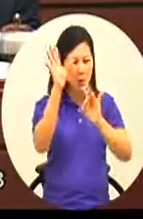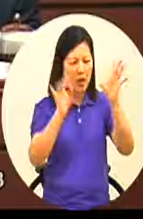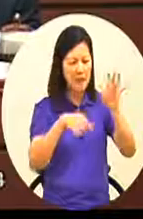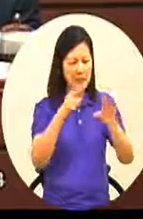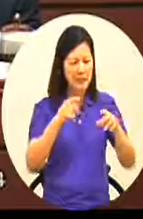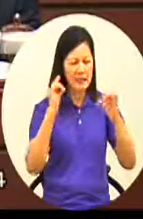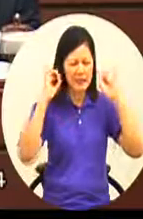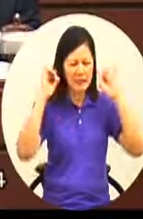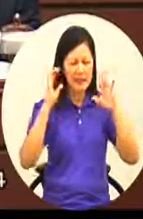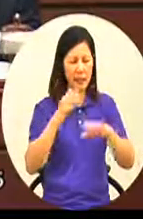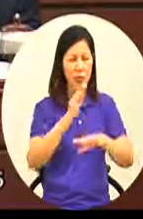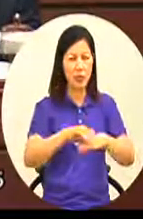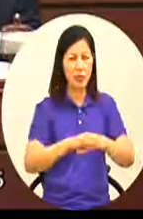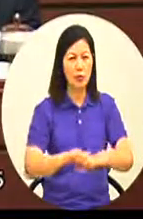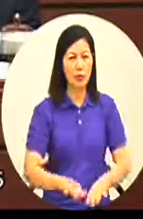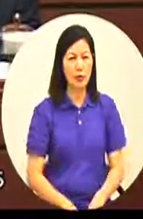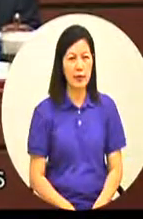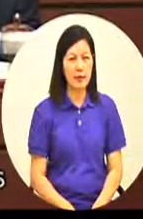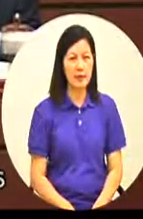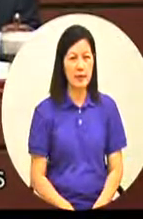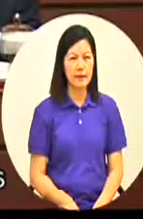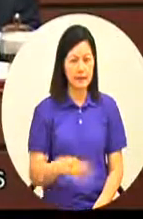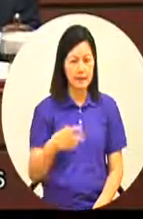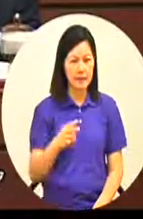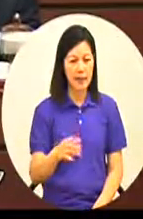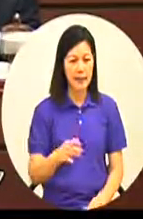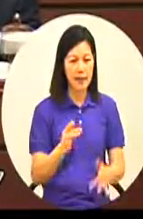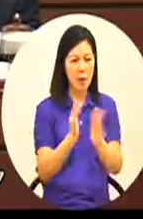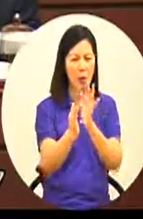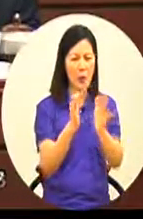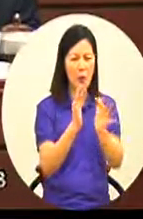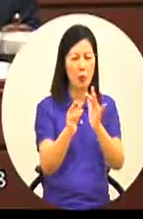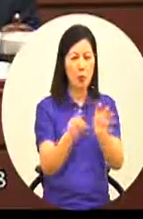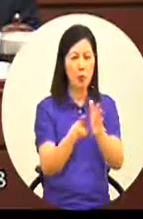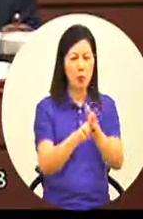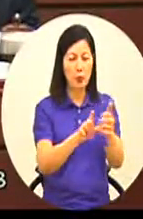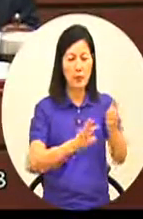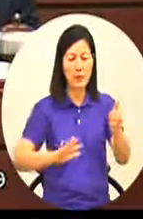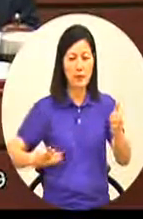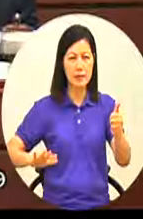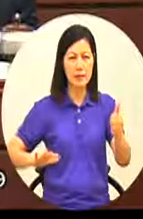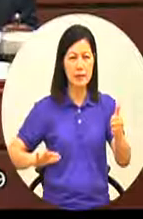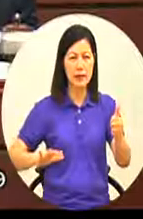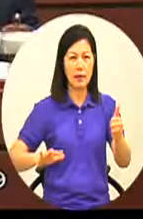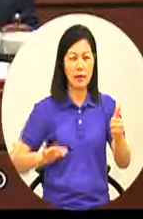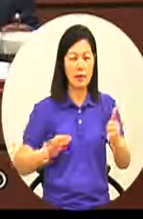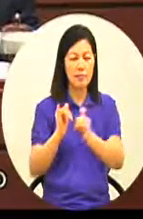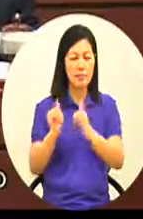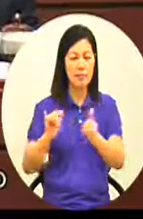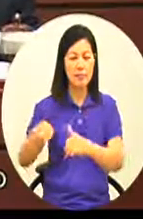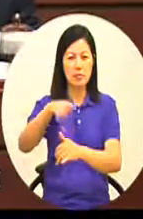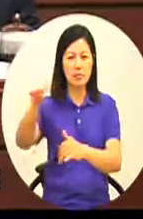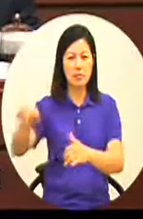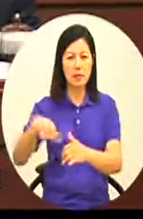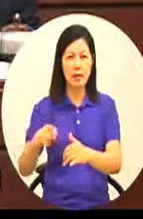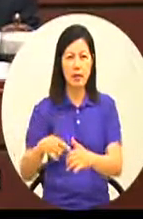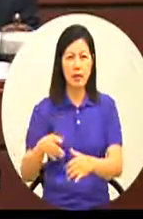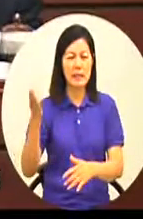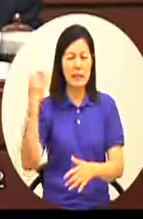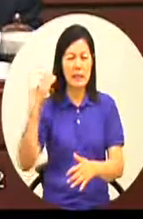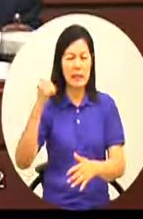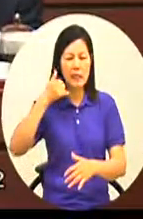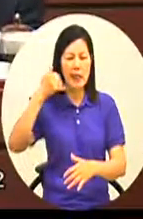声、足吵啊。其实有可能咧闹热的时阵啊，但是影响到某一挂人，像咱个曾经捌接到投